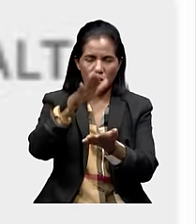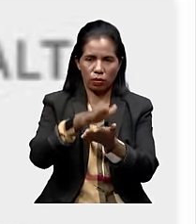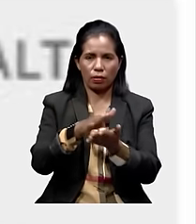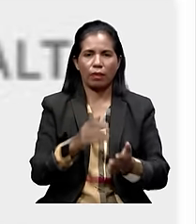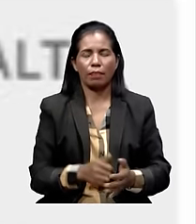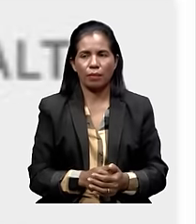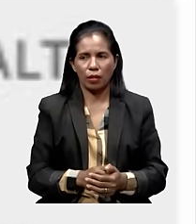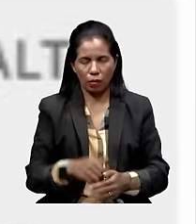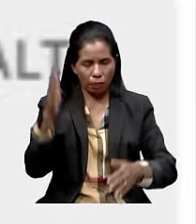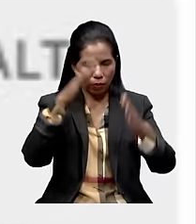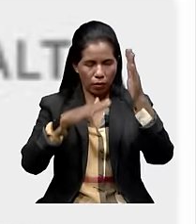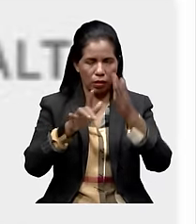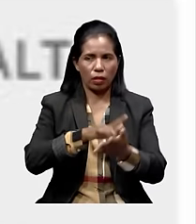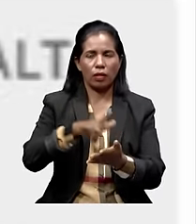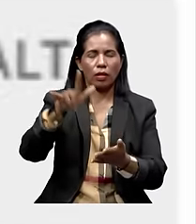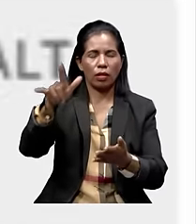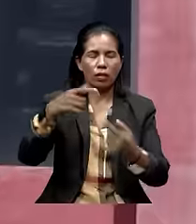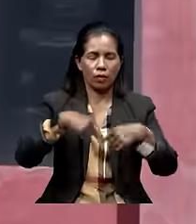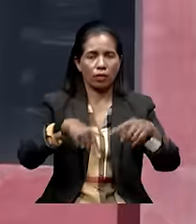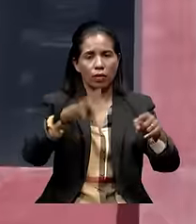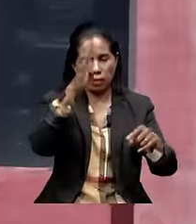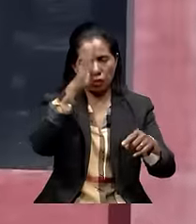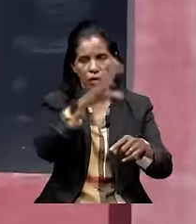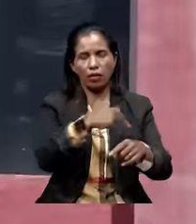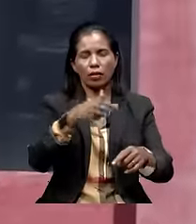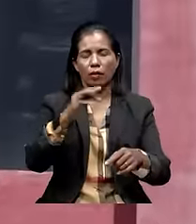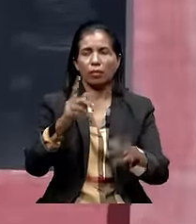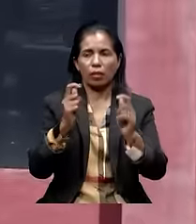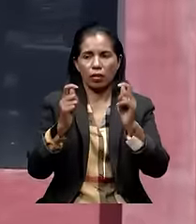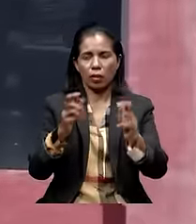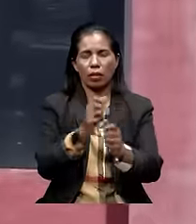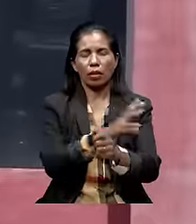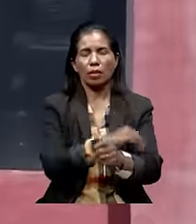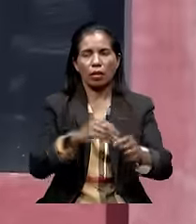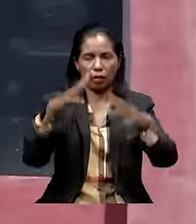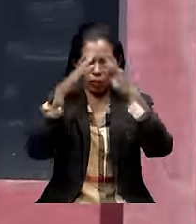Relaciona ho problema avião aerodili nebe fila fali ba Bali, Jemen mos tenta tu confirma